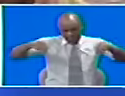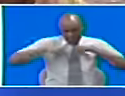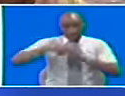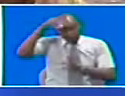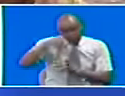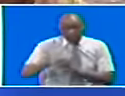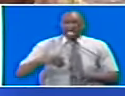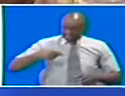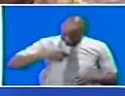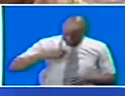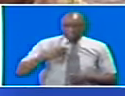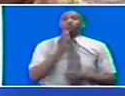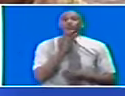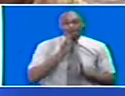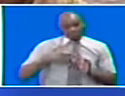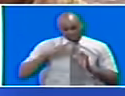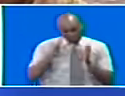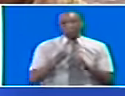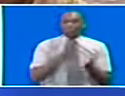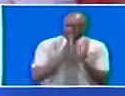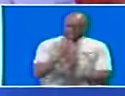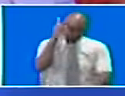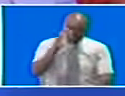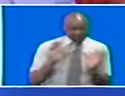ya mundu wa mlembe itakuwa moja.